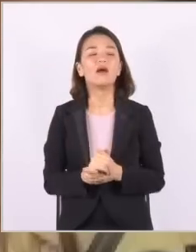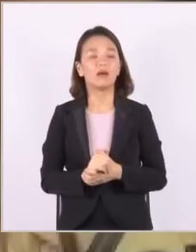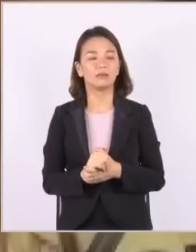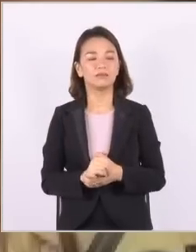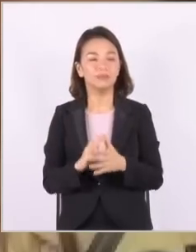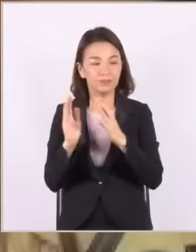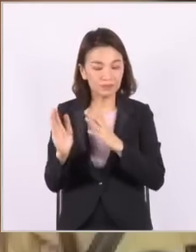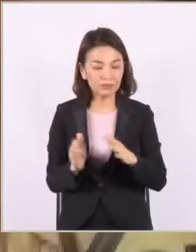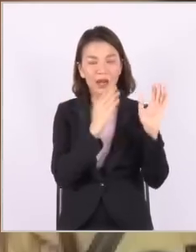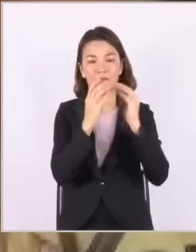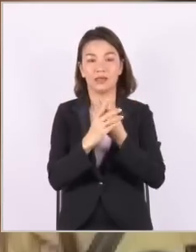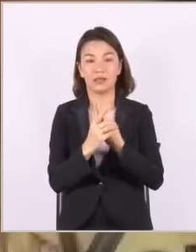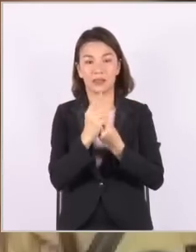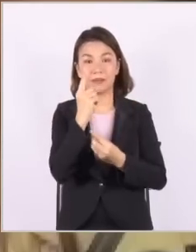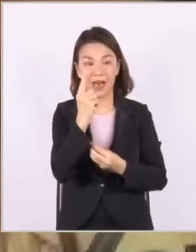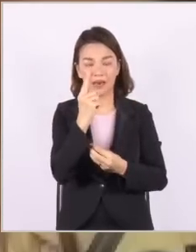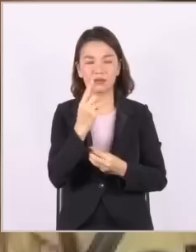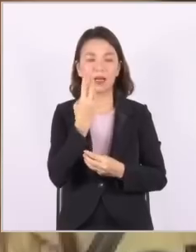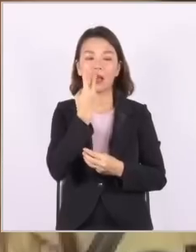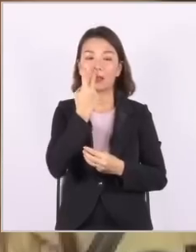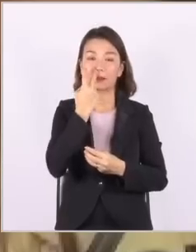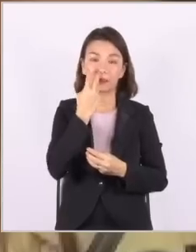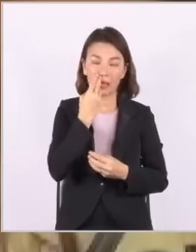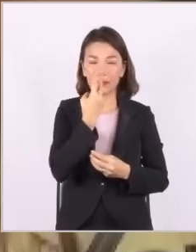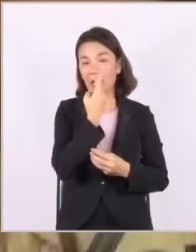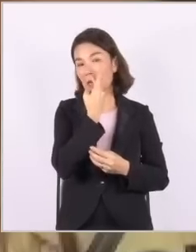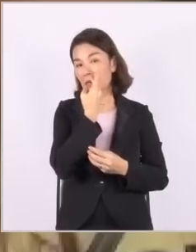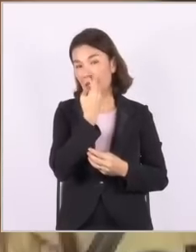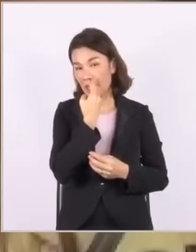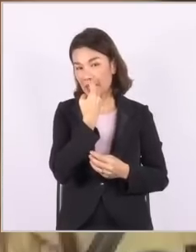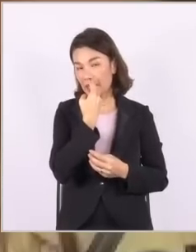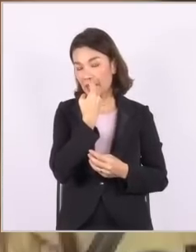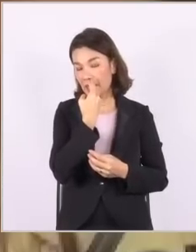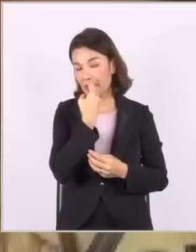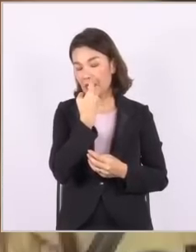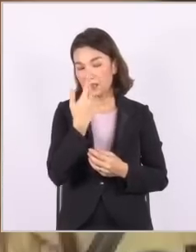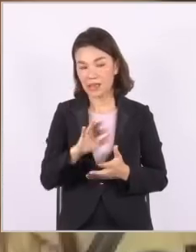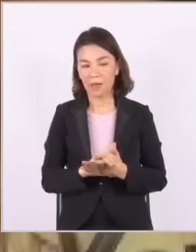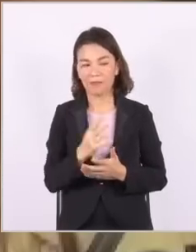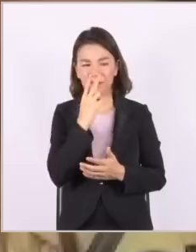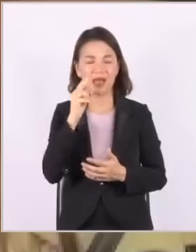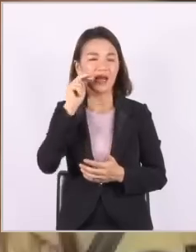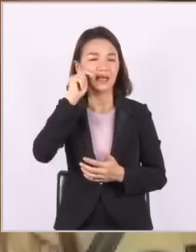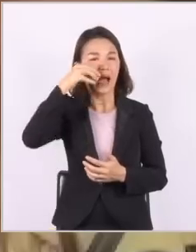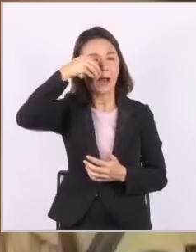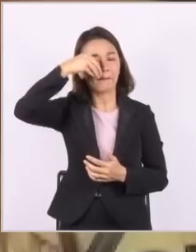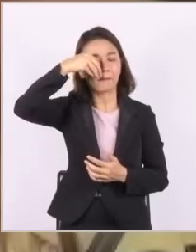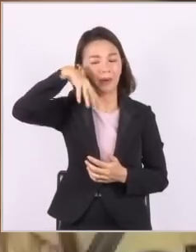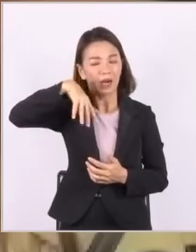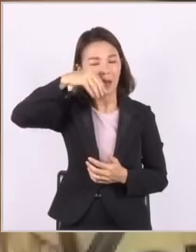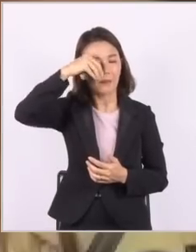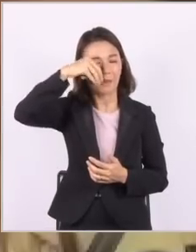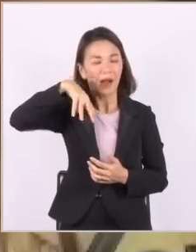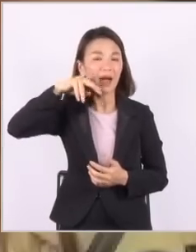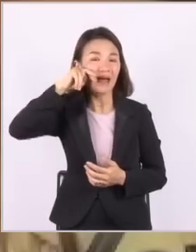ไป1สัปดาห์ไปตัดไหมหมอนัดให้ไปตัดไหมแต่กลับพบว่ามีน้ำไหลออกมาจากจมูกตลอดเวล